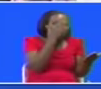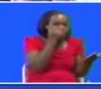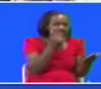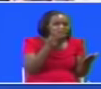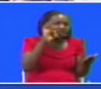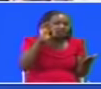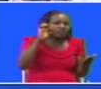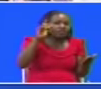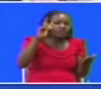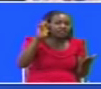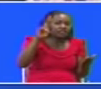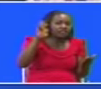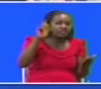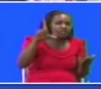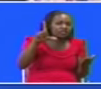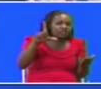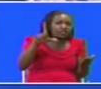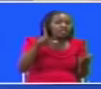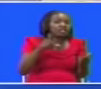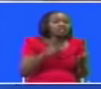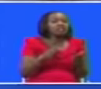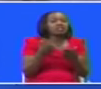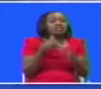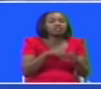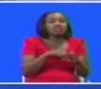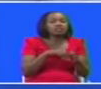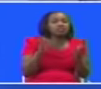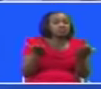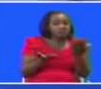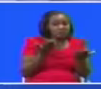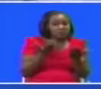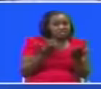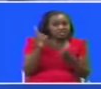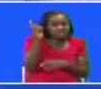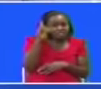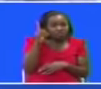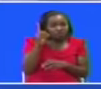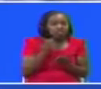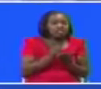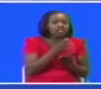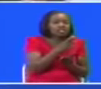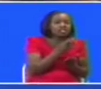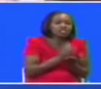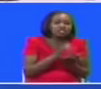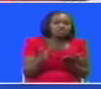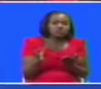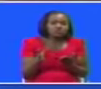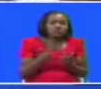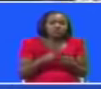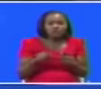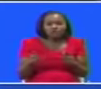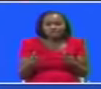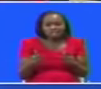federal ambaye iko tuseme kama Nairobi, national government manake, ndio wanapatia wao wale states kile